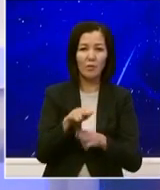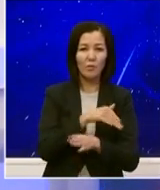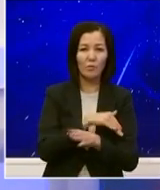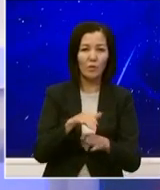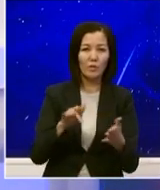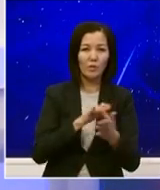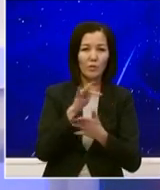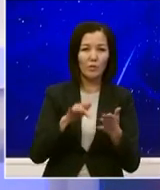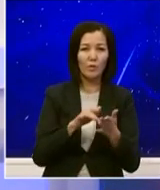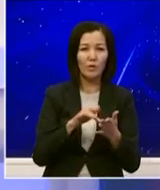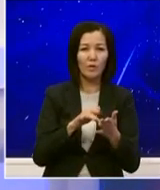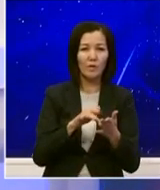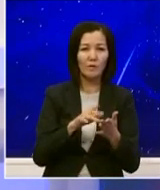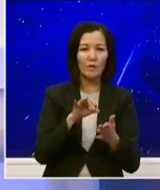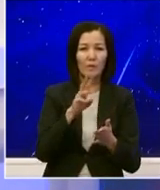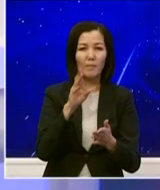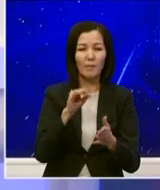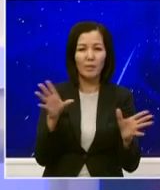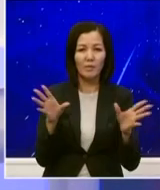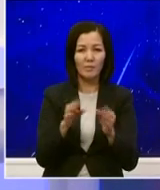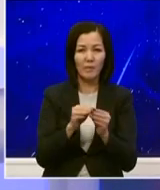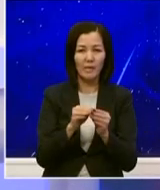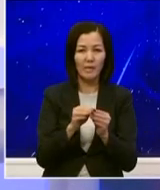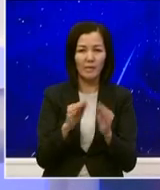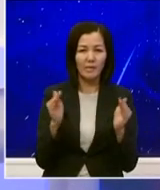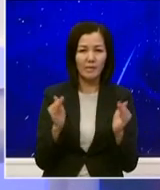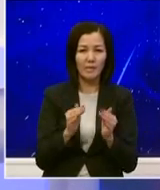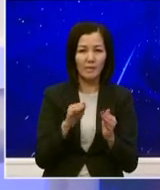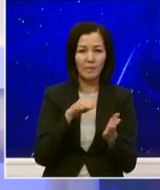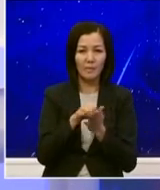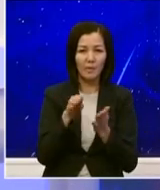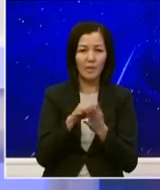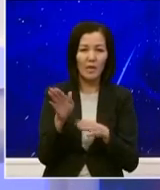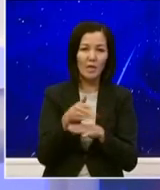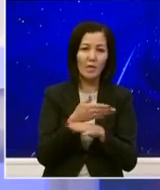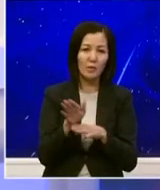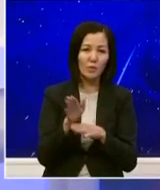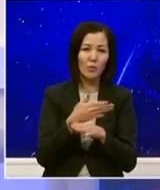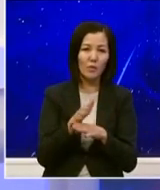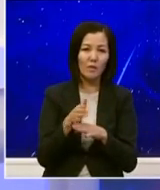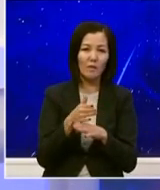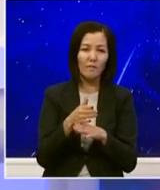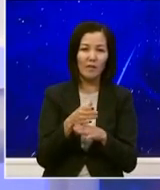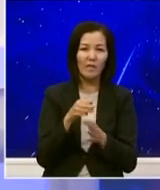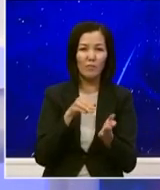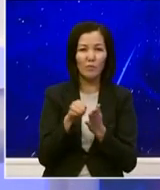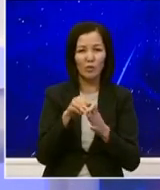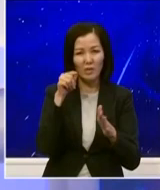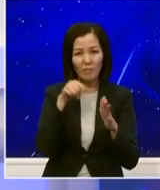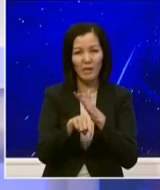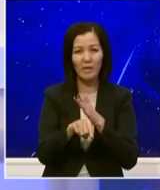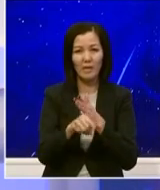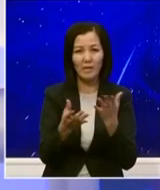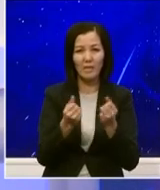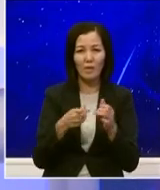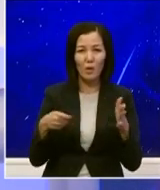городов Пуэрто-Рико. Мамаши с поросятами спокойно разгуливают по кварталам, опрокидывают и роются в мусорных баках, а также